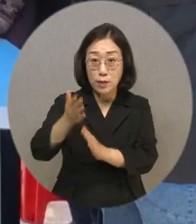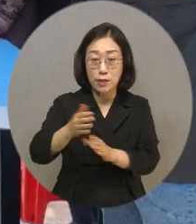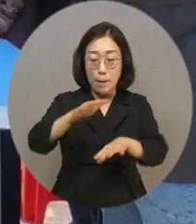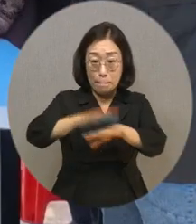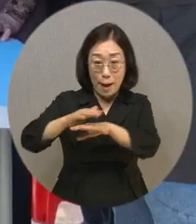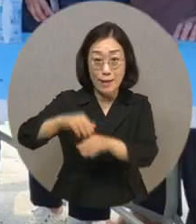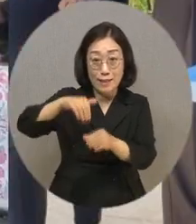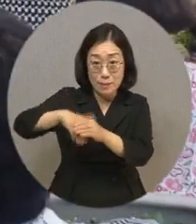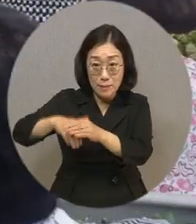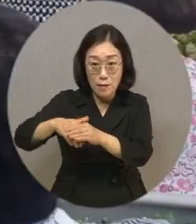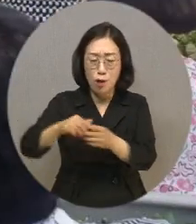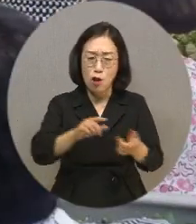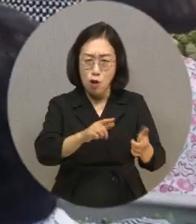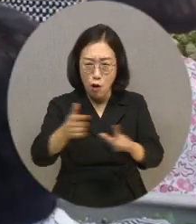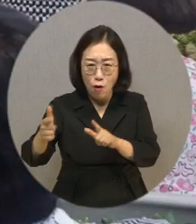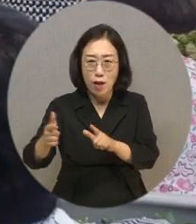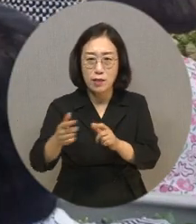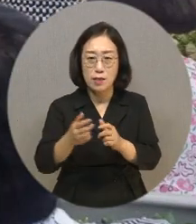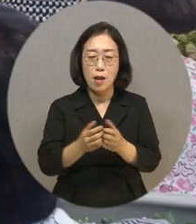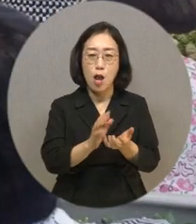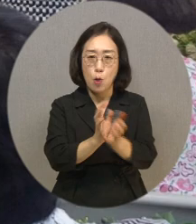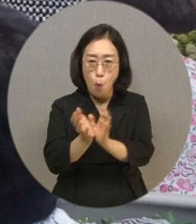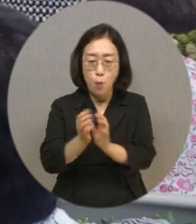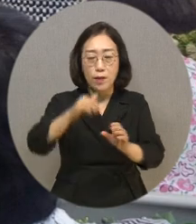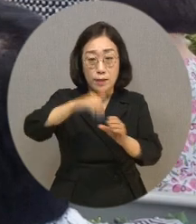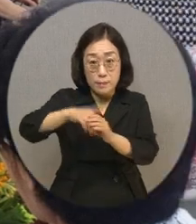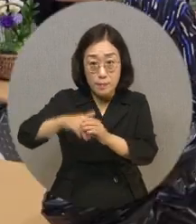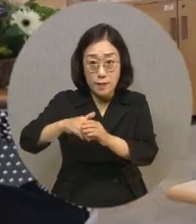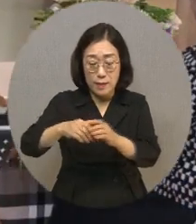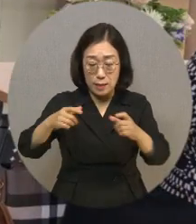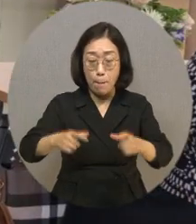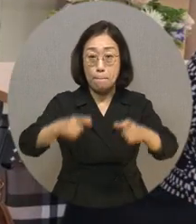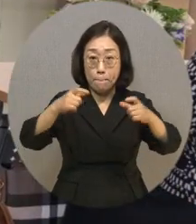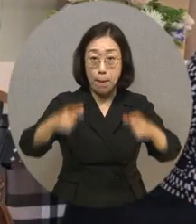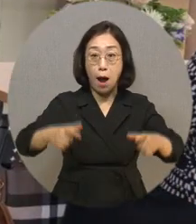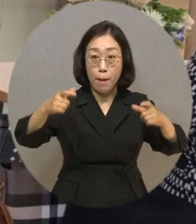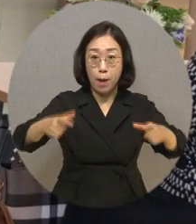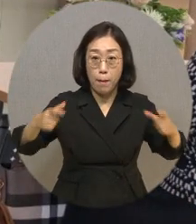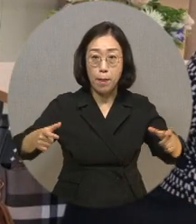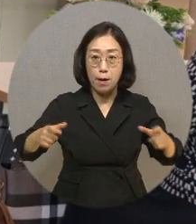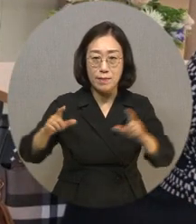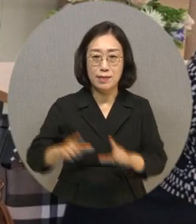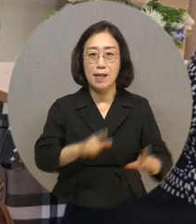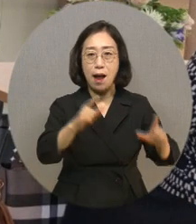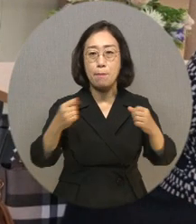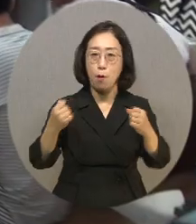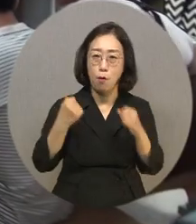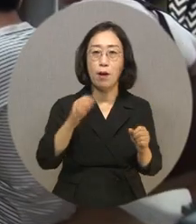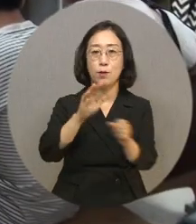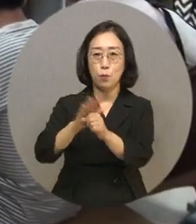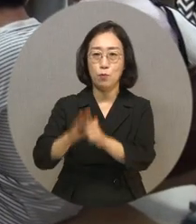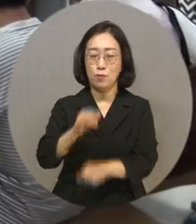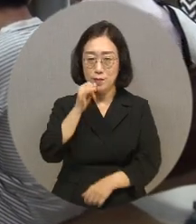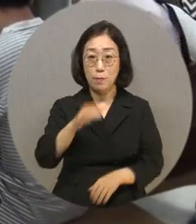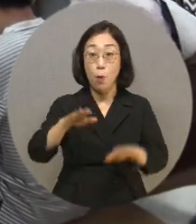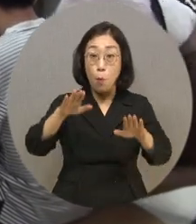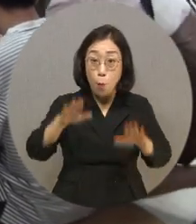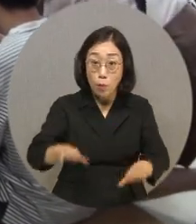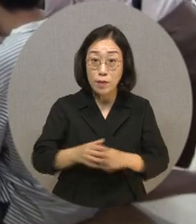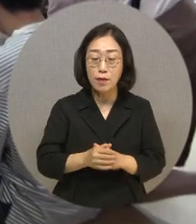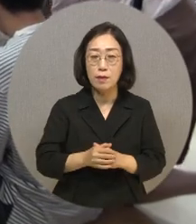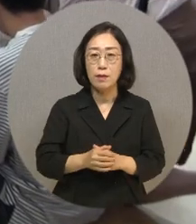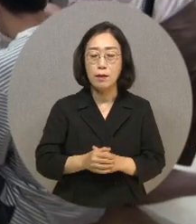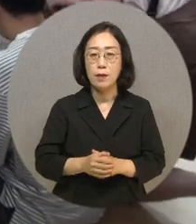프로그램으로 생활 속 정원 가꾸기 문화를 지역 내 확산시키며 심내 건강한 삶을 돕고 있습니다. 이번에는